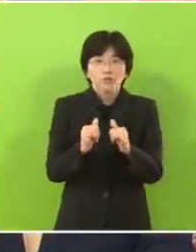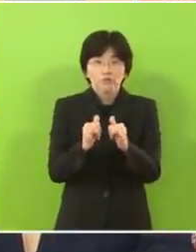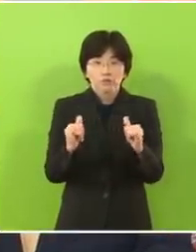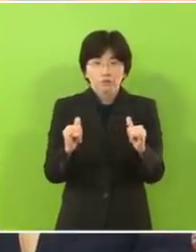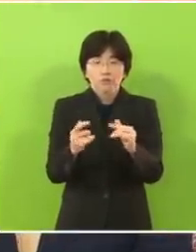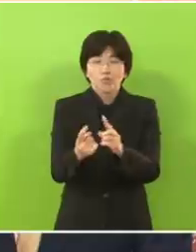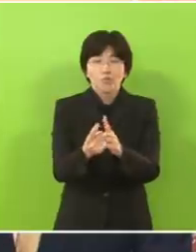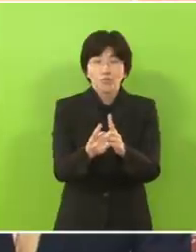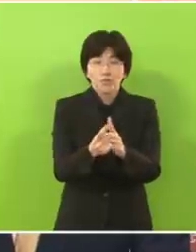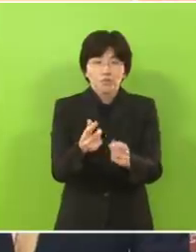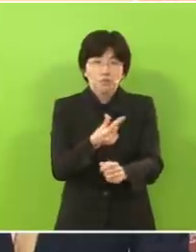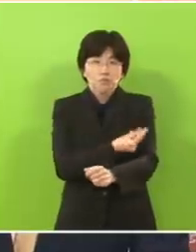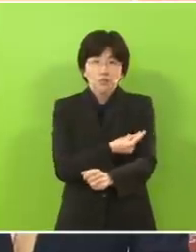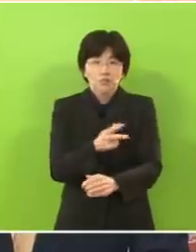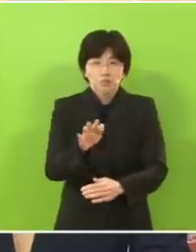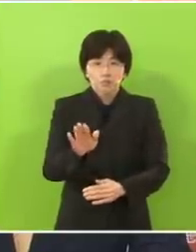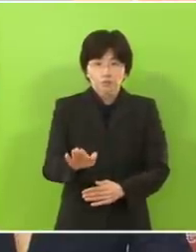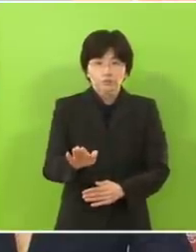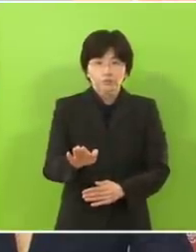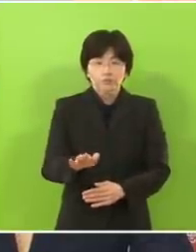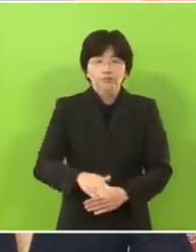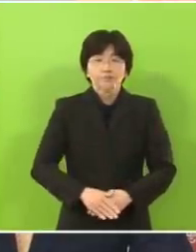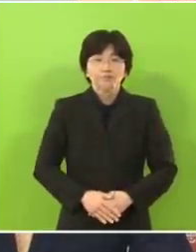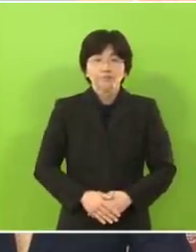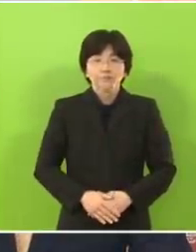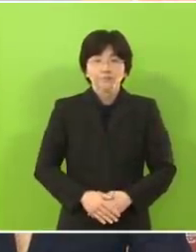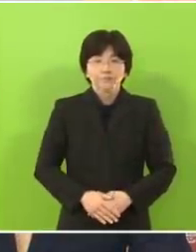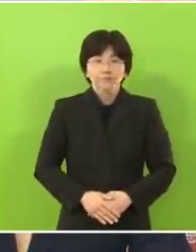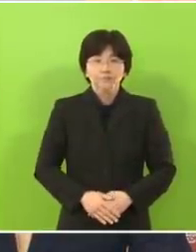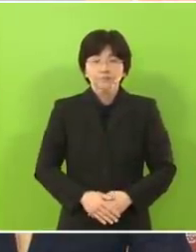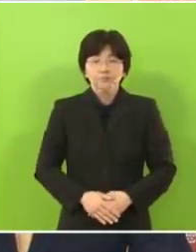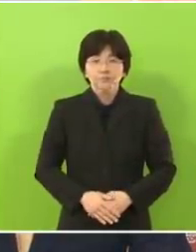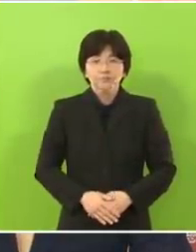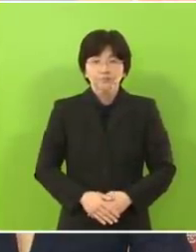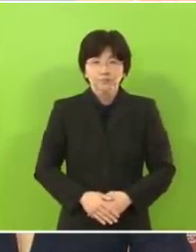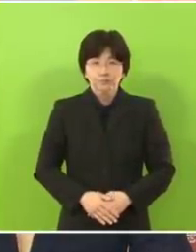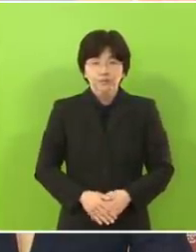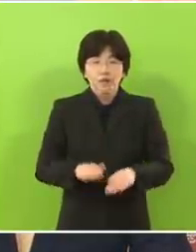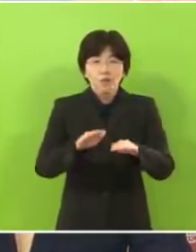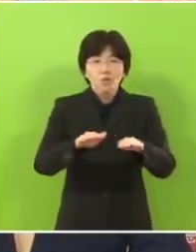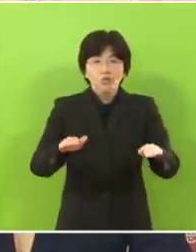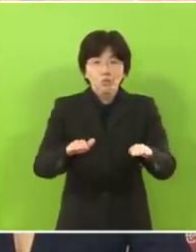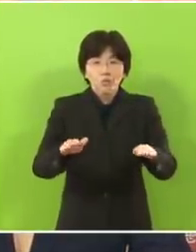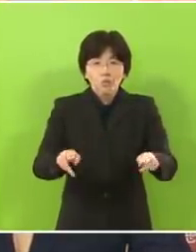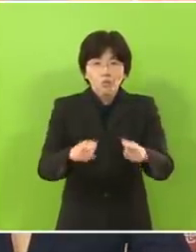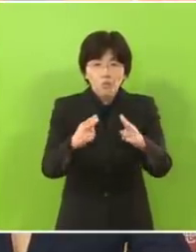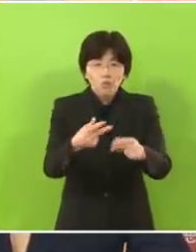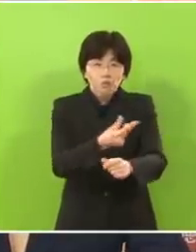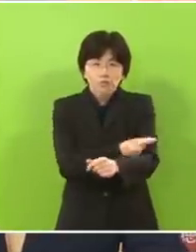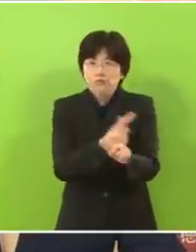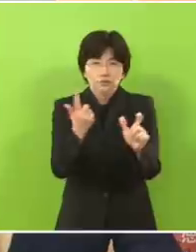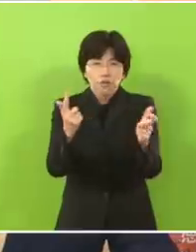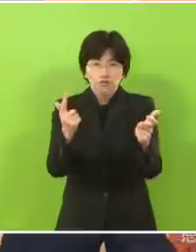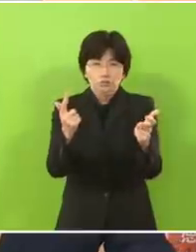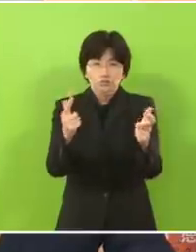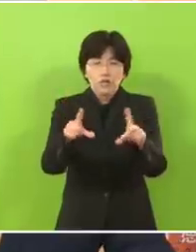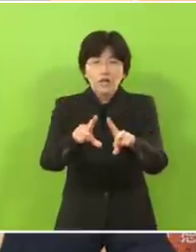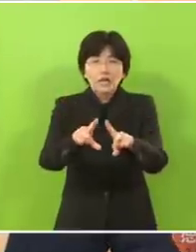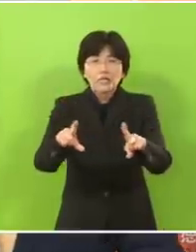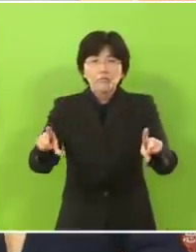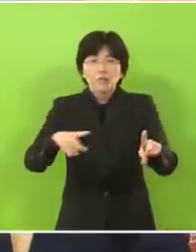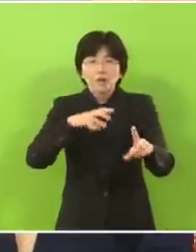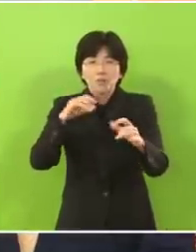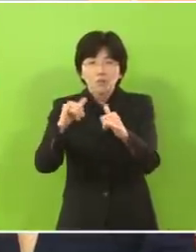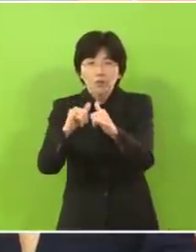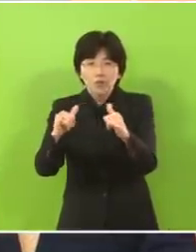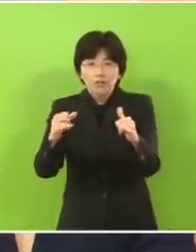が対象でございますまたこれはあの省に摂取ではございませんパン高齢